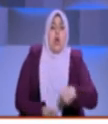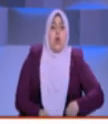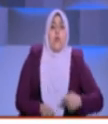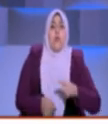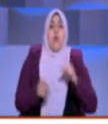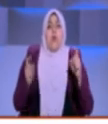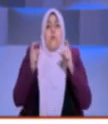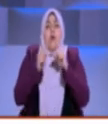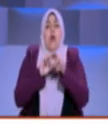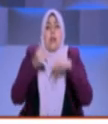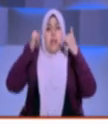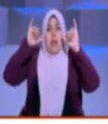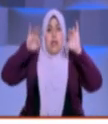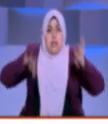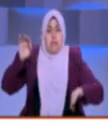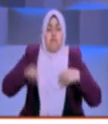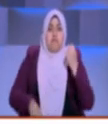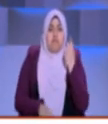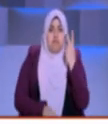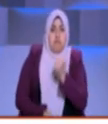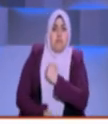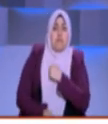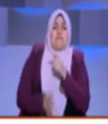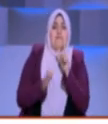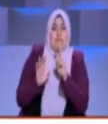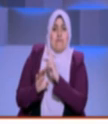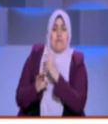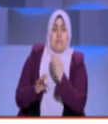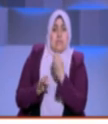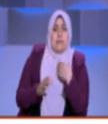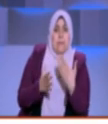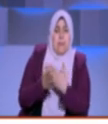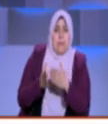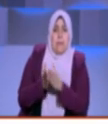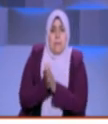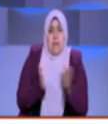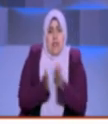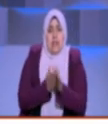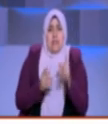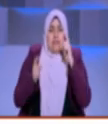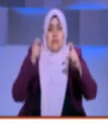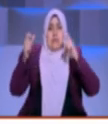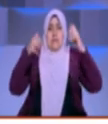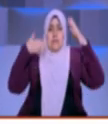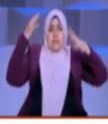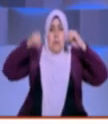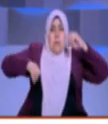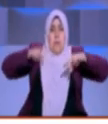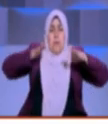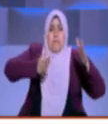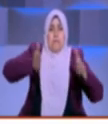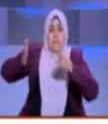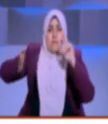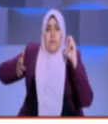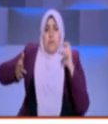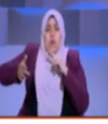الإسبانية، أعتقد أن المشاكل السياسية. طب بعيدا عن هذا الشد أو الجذب، بعيدا عن الانتهازية السياسية التي قد تظهرها بعض الأحزاب في طريقة